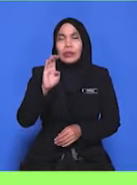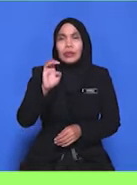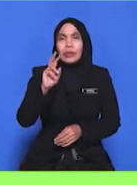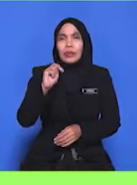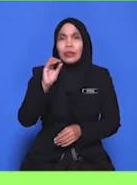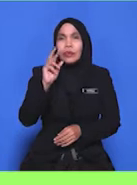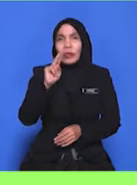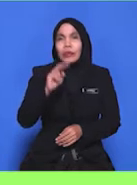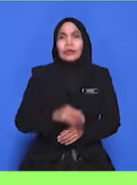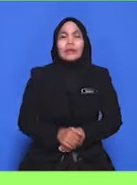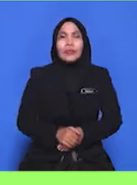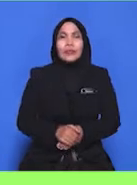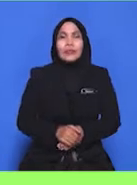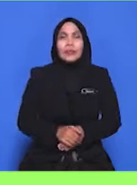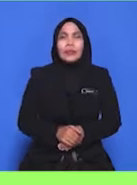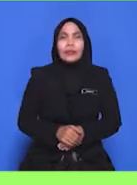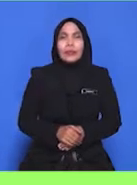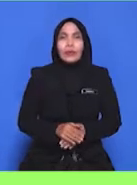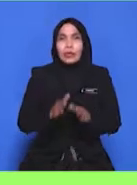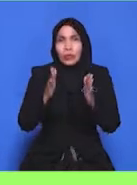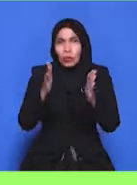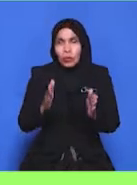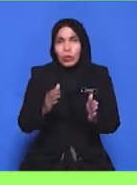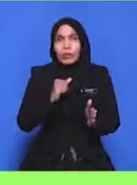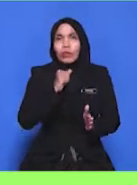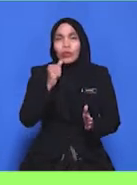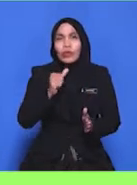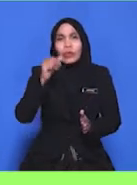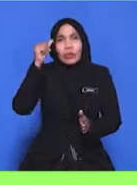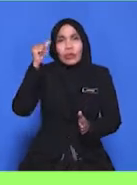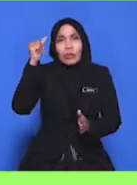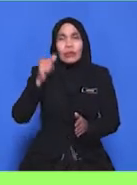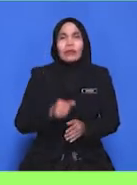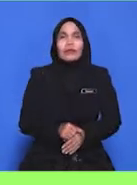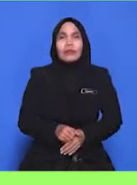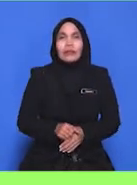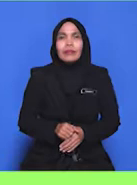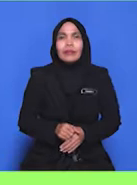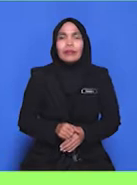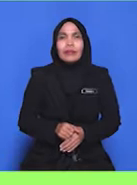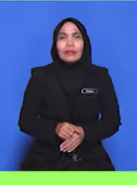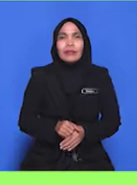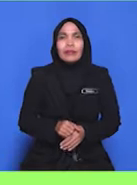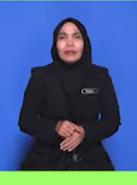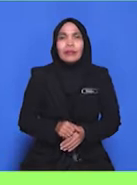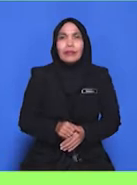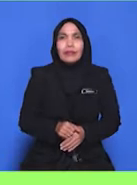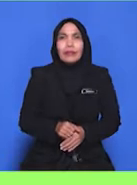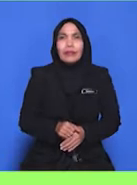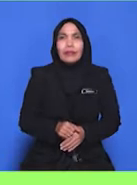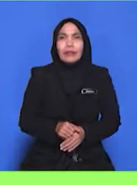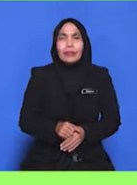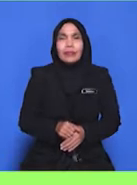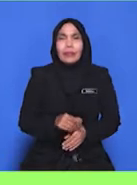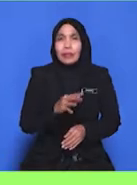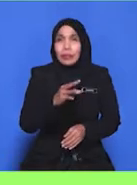bukan Arab yang memeluk agama Islam dan memiliki keistimewaan yang sama dengan orang Arab